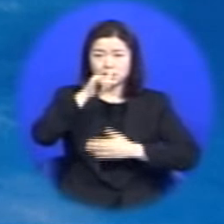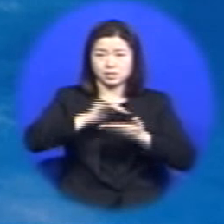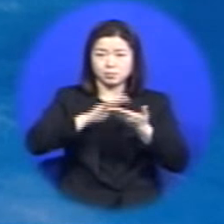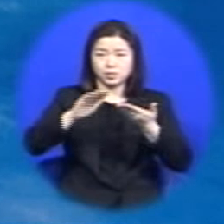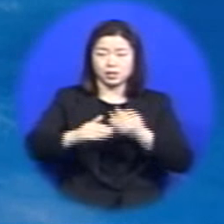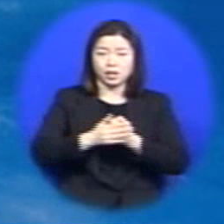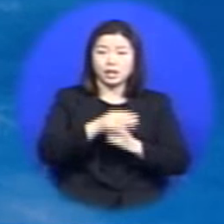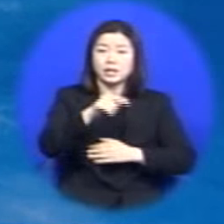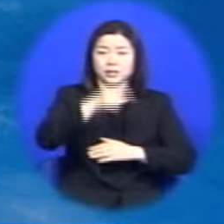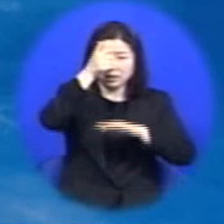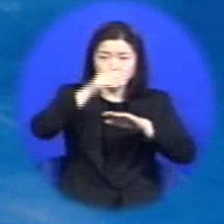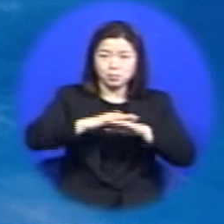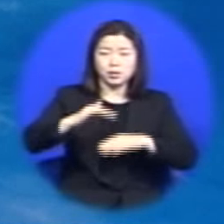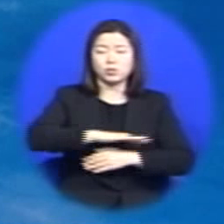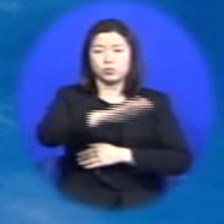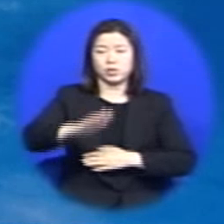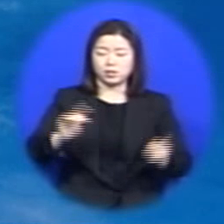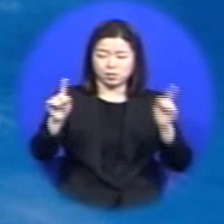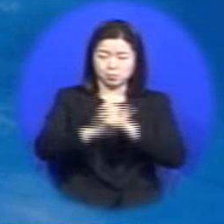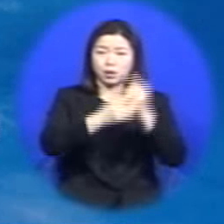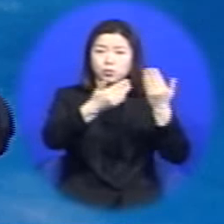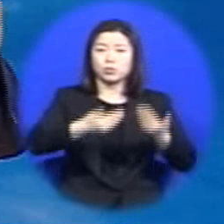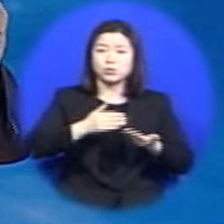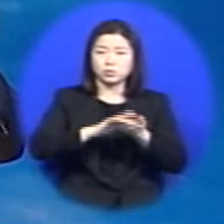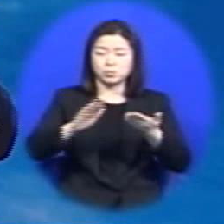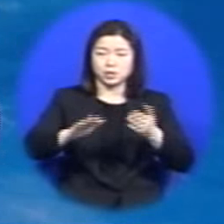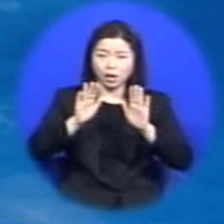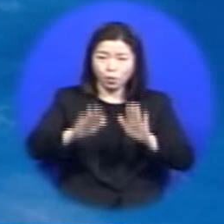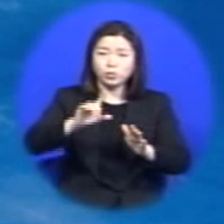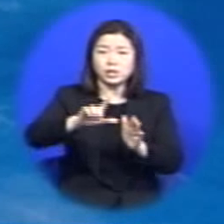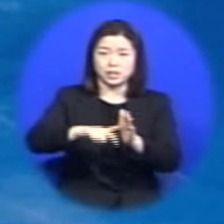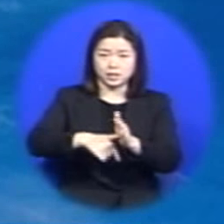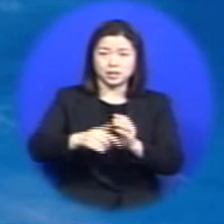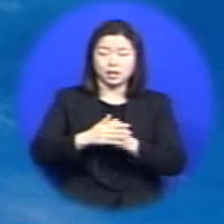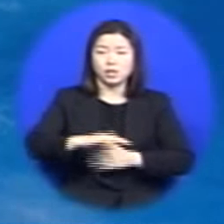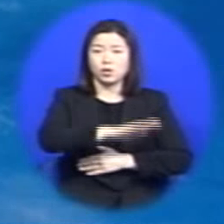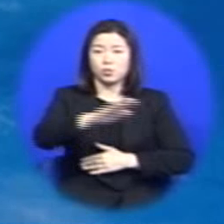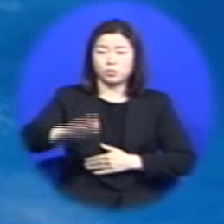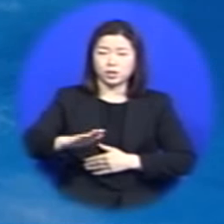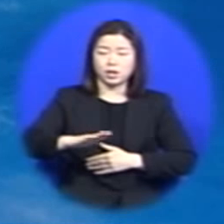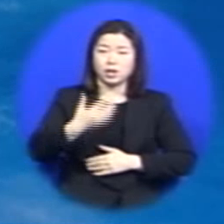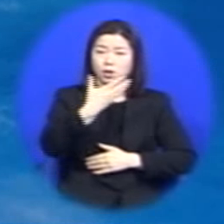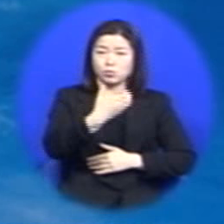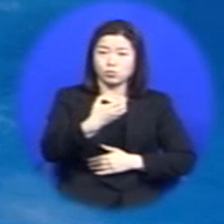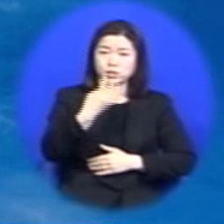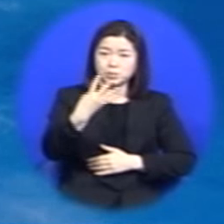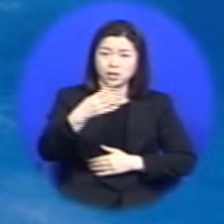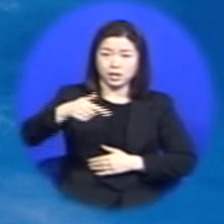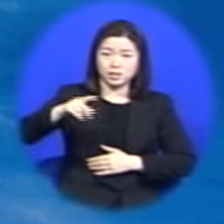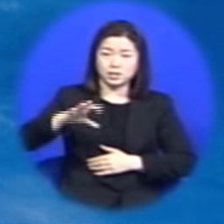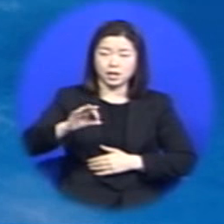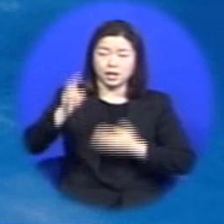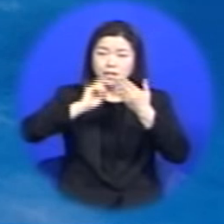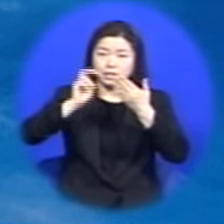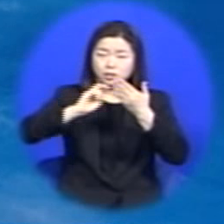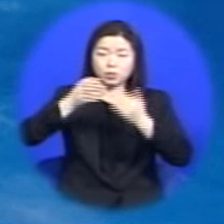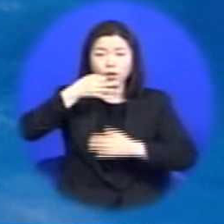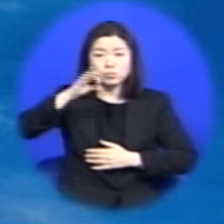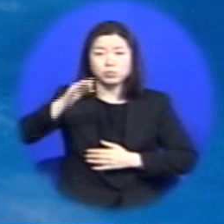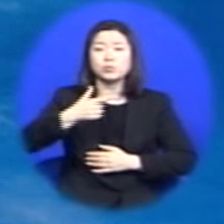그 예배는 우리를 바꿉니다. 오늘 이 시간 우리가 94장 찬송가를 한번 부르고